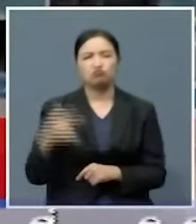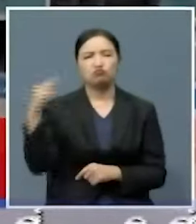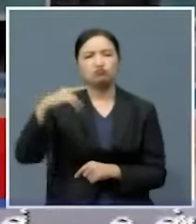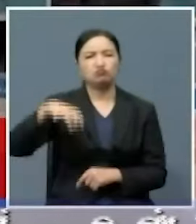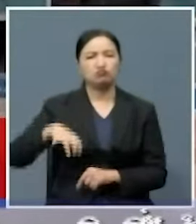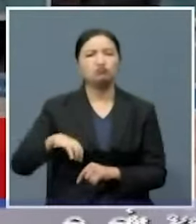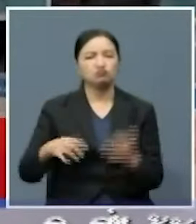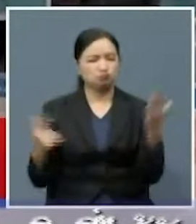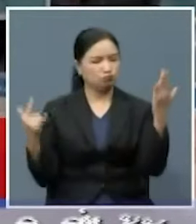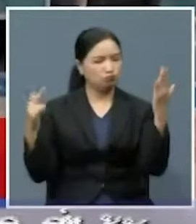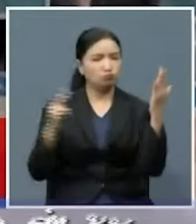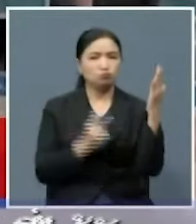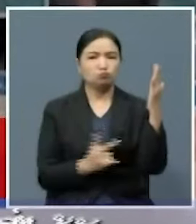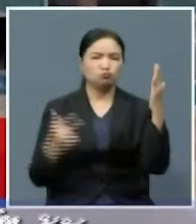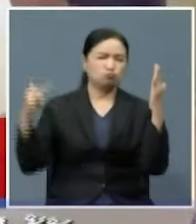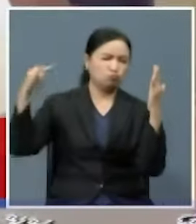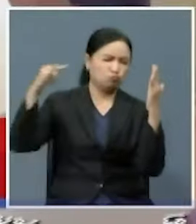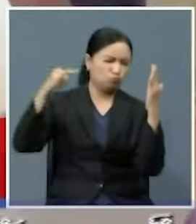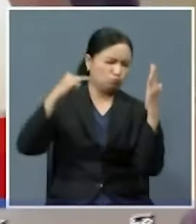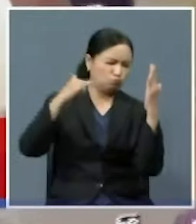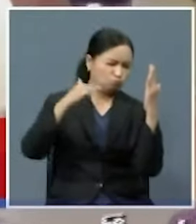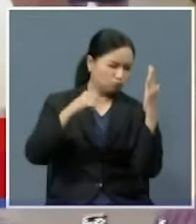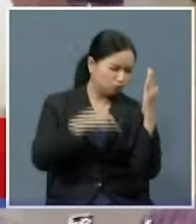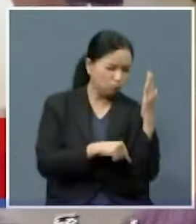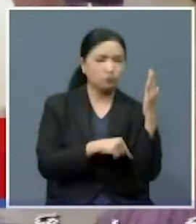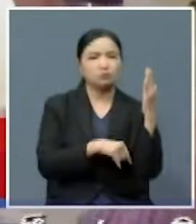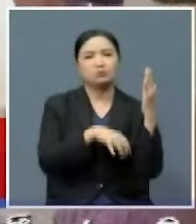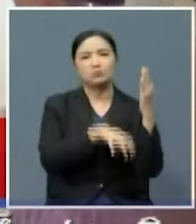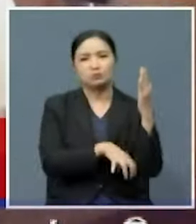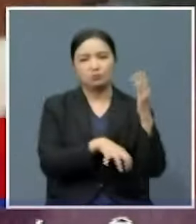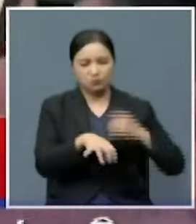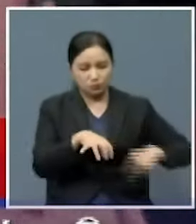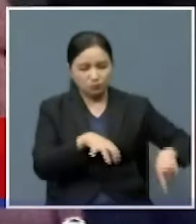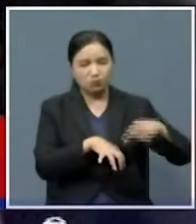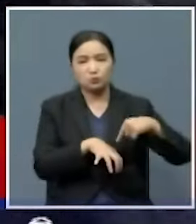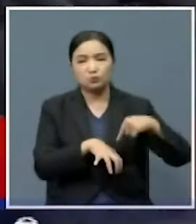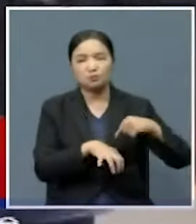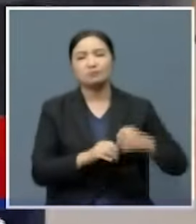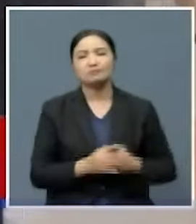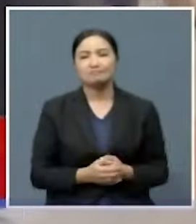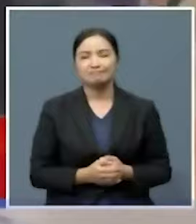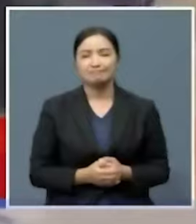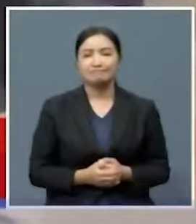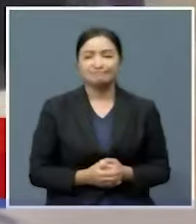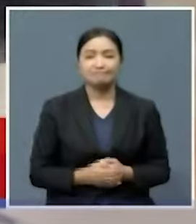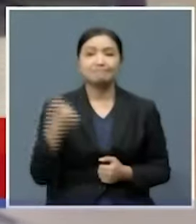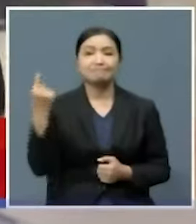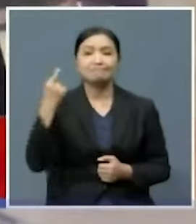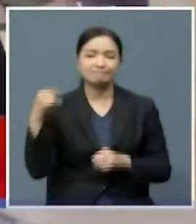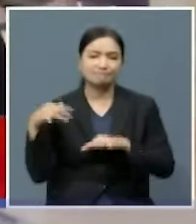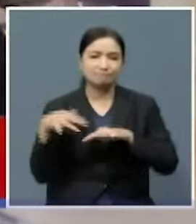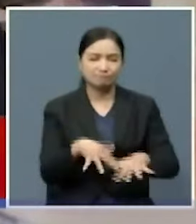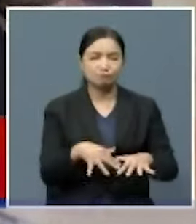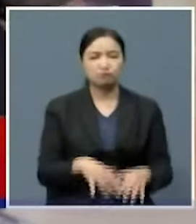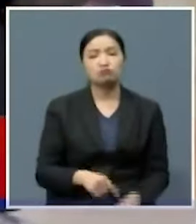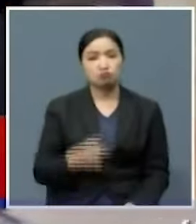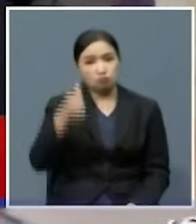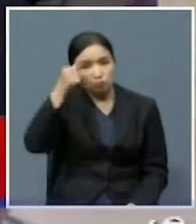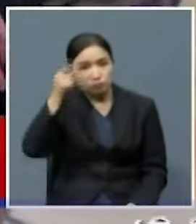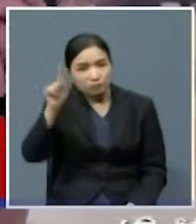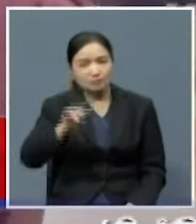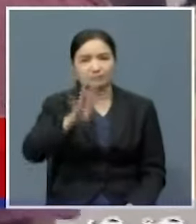เองนะฮะบินเข้าเกาะสมุยเต็มทุกที่นั่งเลยนะครับโดยในเดือนนี้สายการบินเนี่ยนำนักท่องเที่ยวเข้าเกาะสมุยเฉลี่